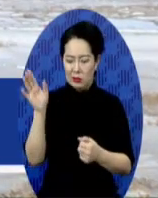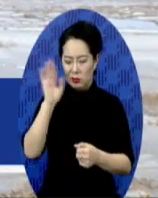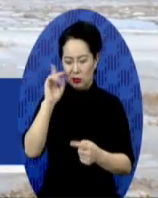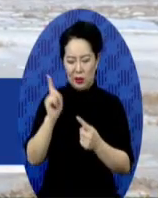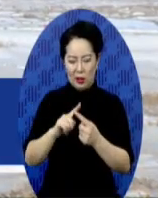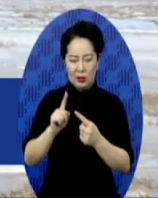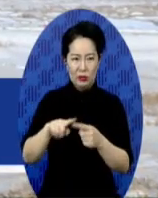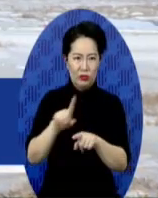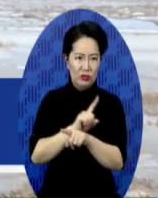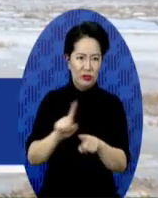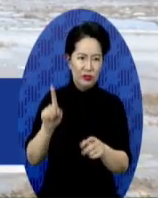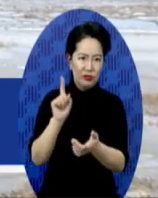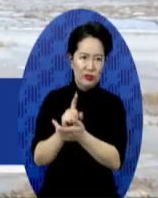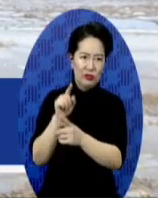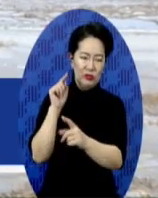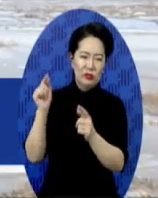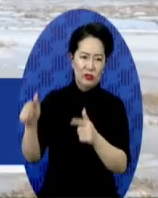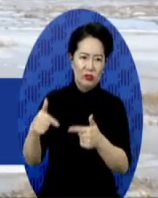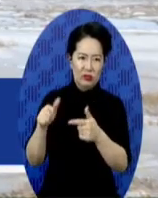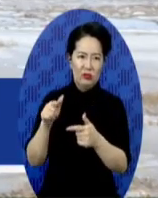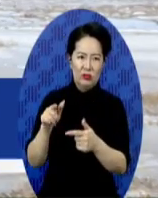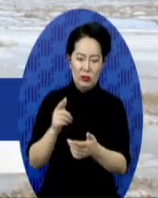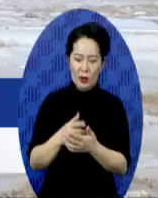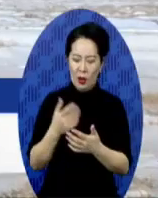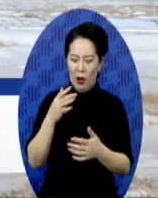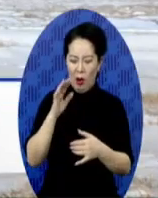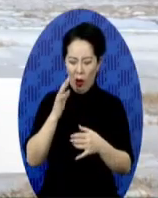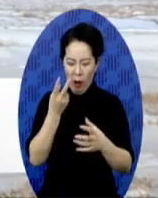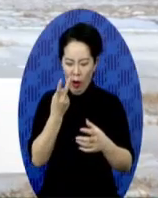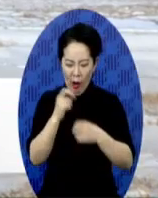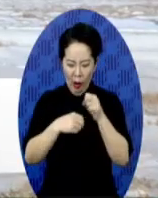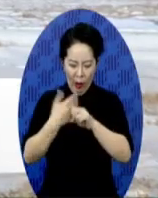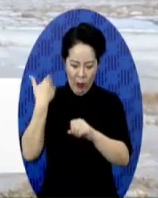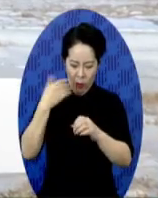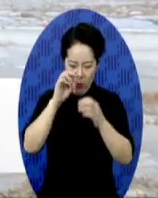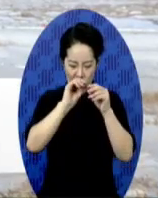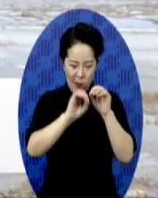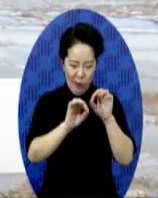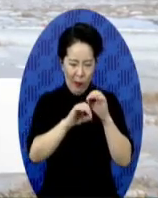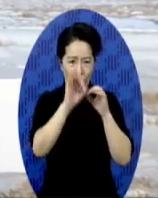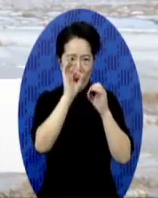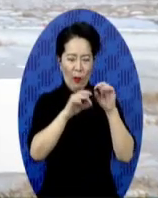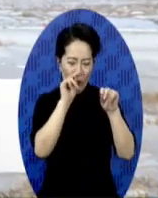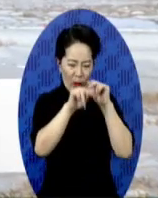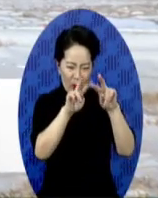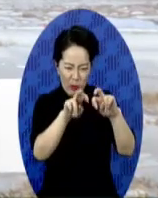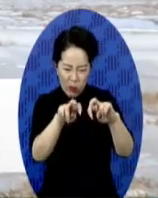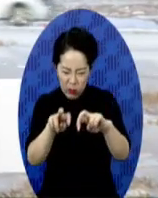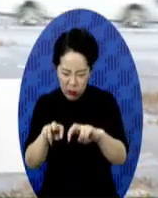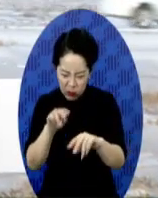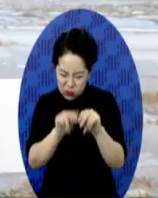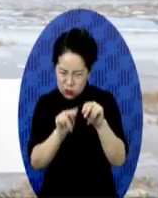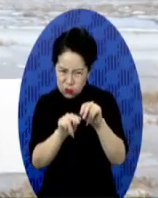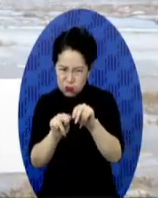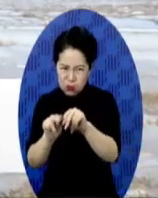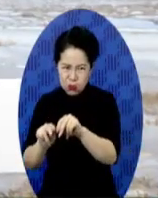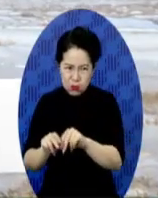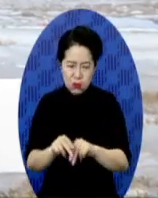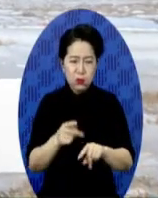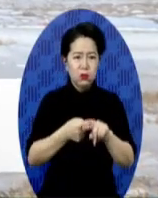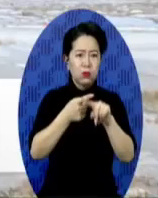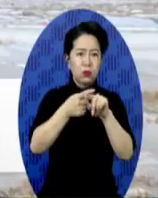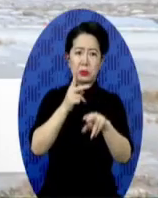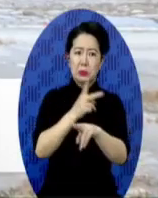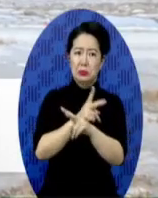одоо Монгол улсын хэмжээнд сүүлийн одоо 23 жил хийгдээгүй хяналт шалгалтыг тогтмол хийснээр хууль бус үйл ажиллагааг одоо